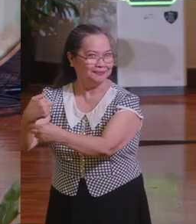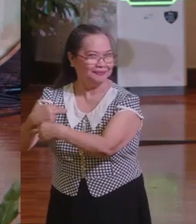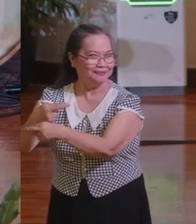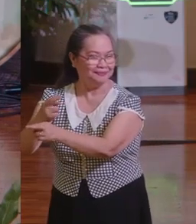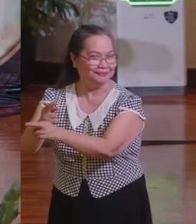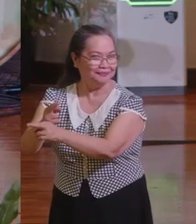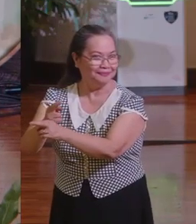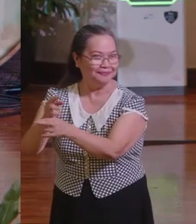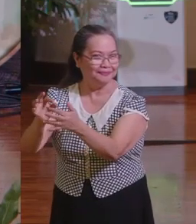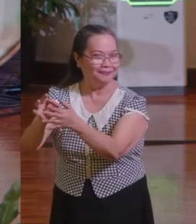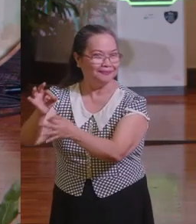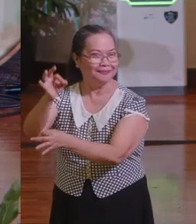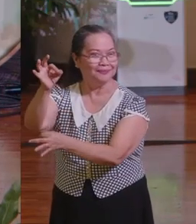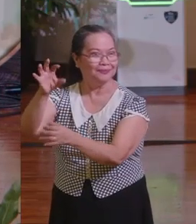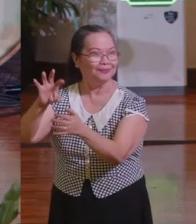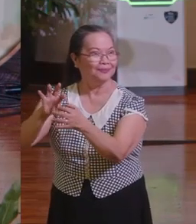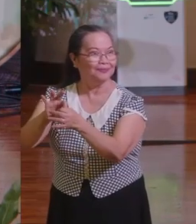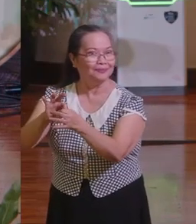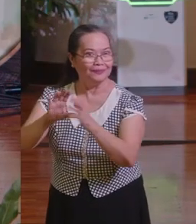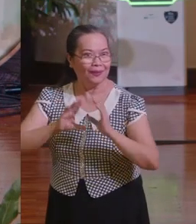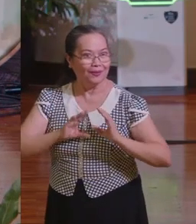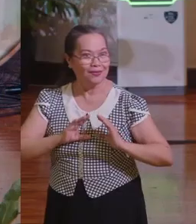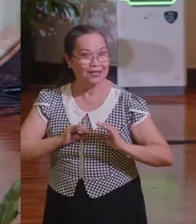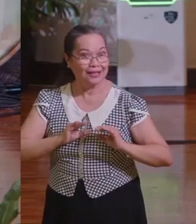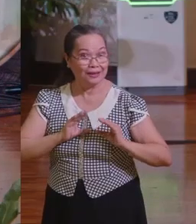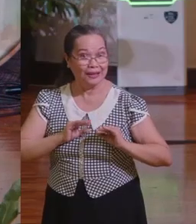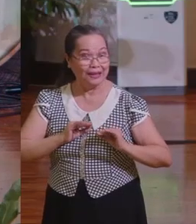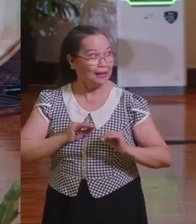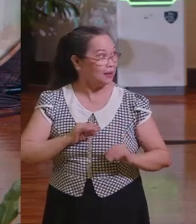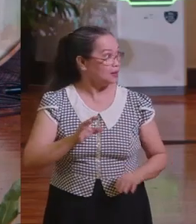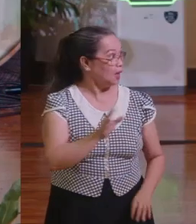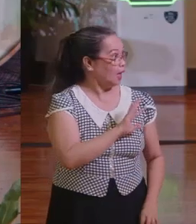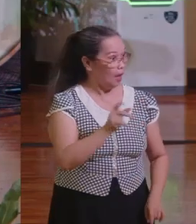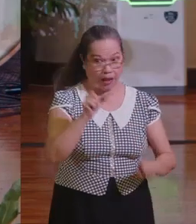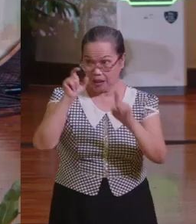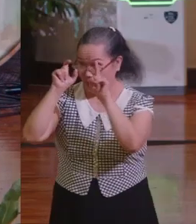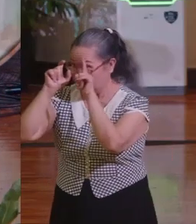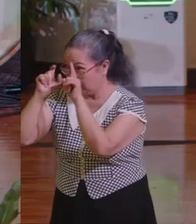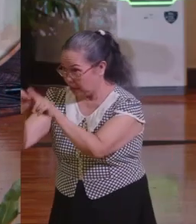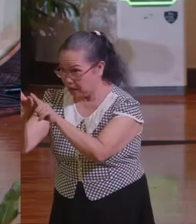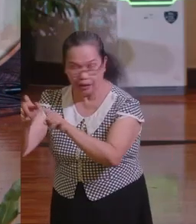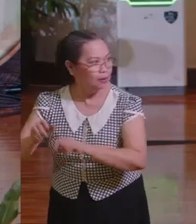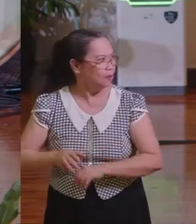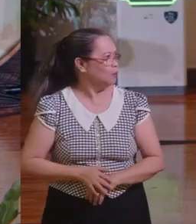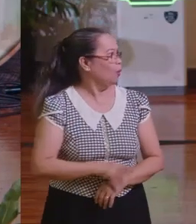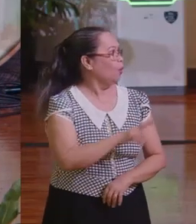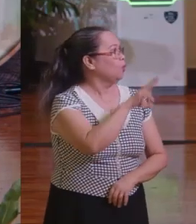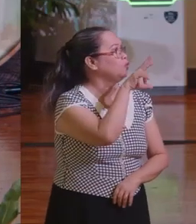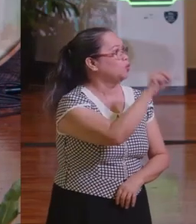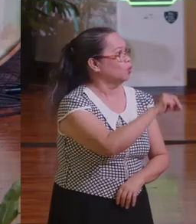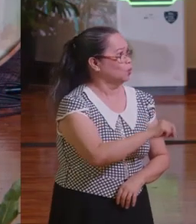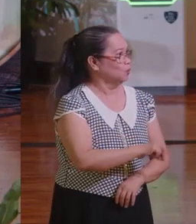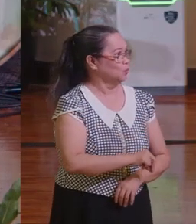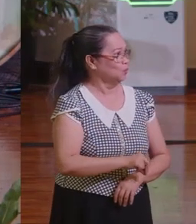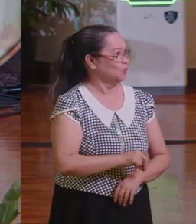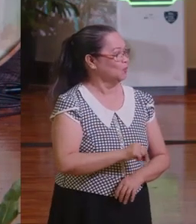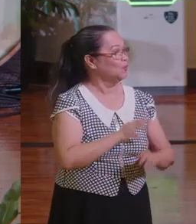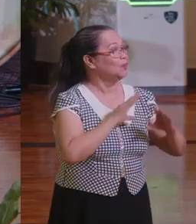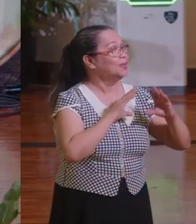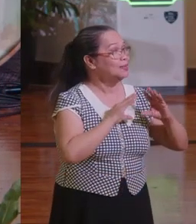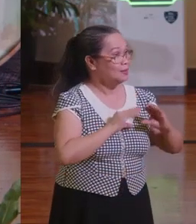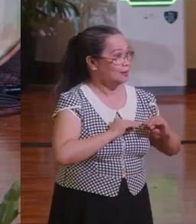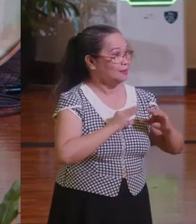a spirit of gentleness. Yung pong gentleness ay isa dun sa mga virtues na fruit of the